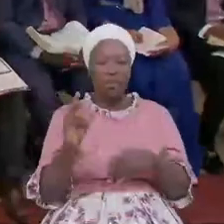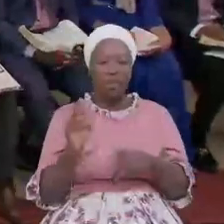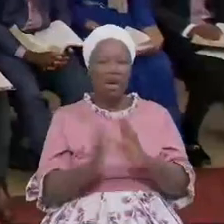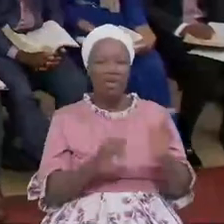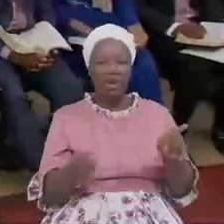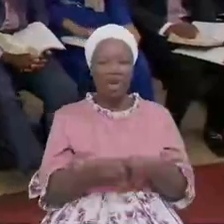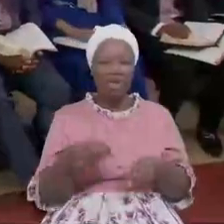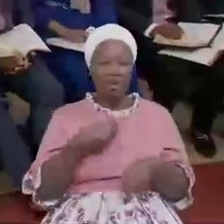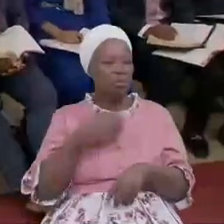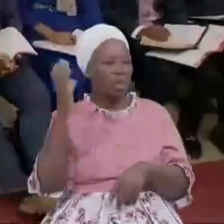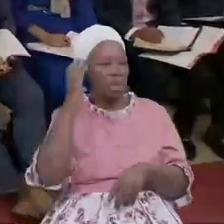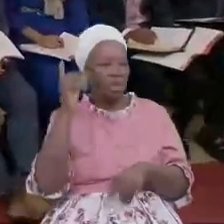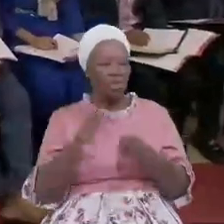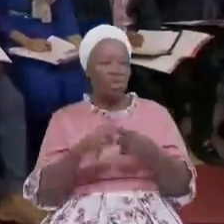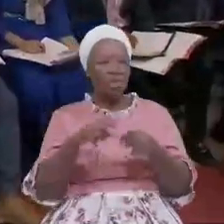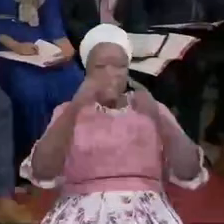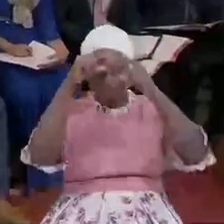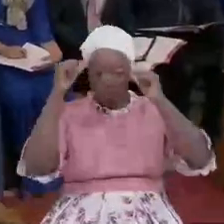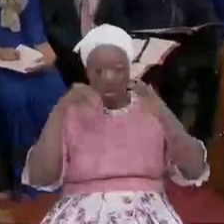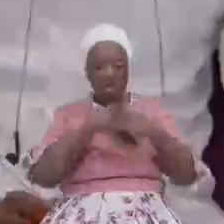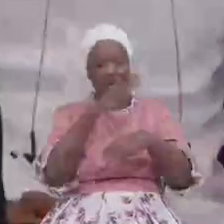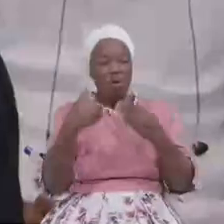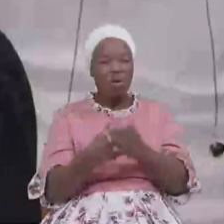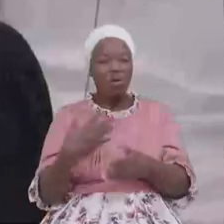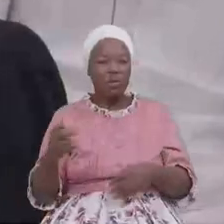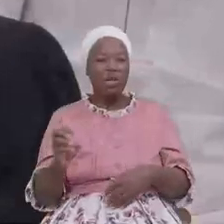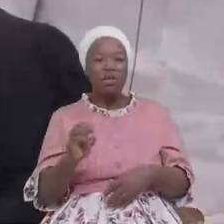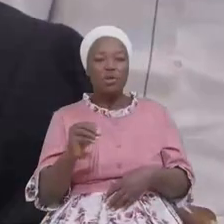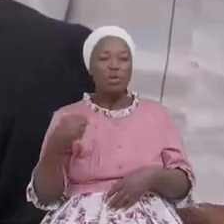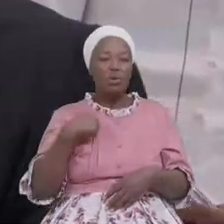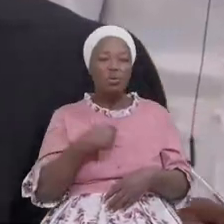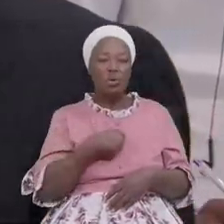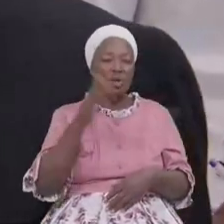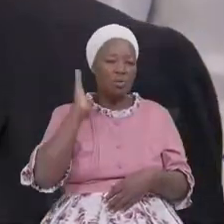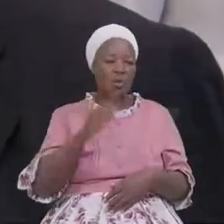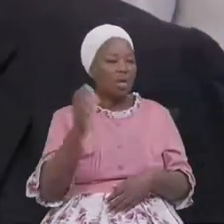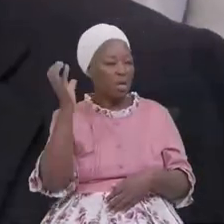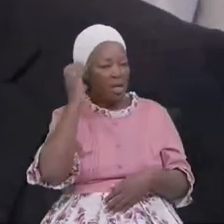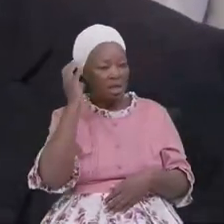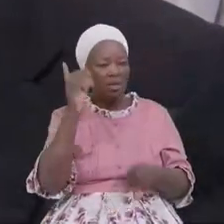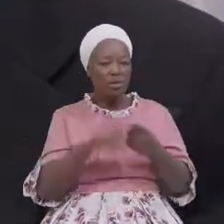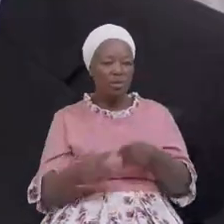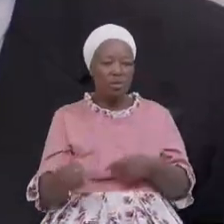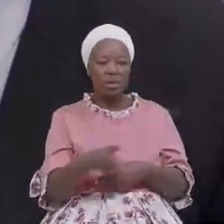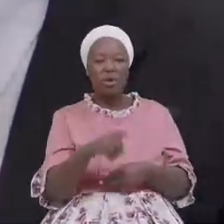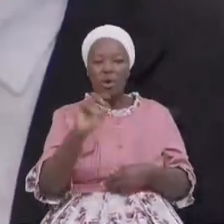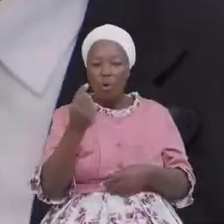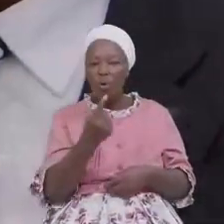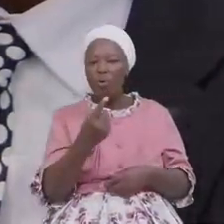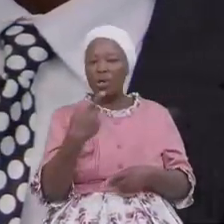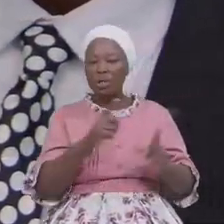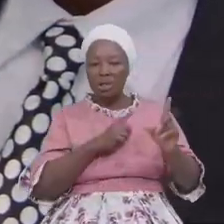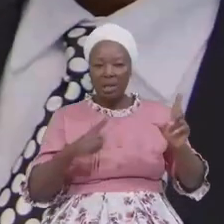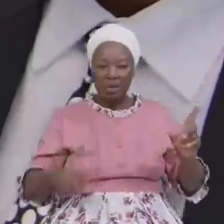avons obéi à Moïse. Veuille seulement l'Éternel, ton Dieu, être avec